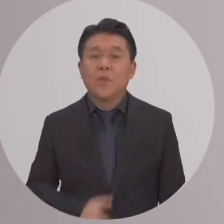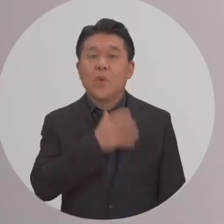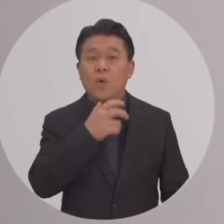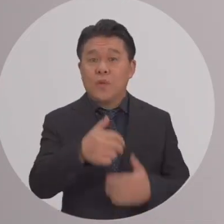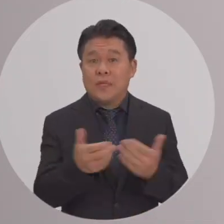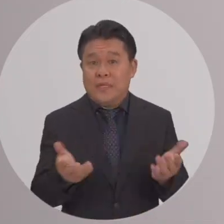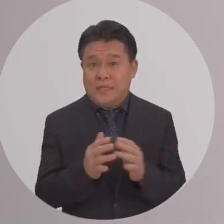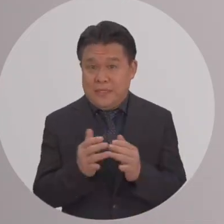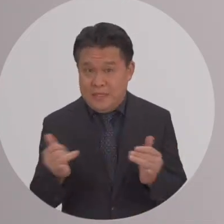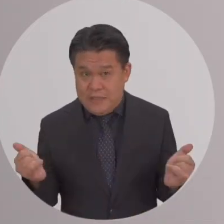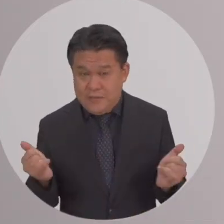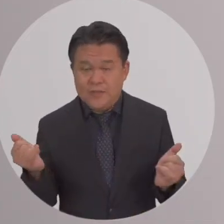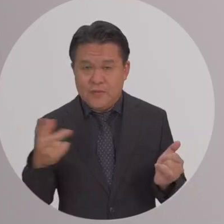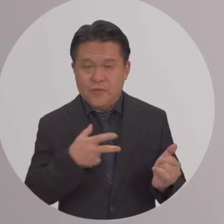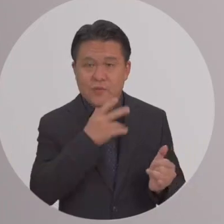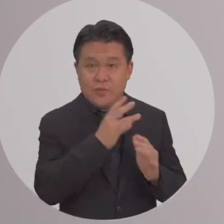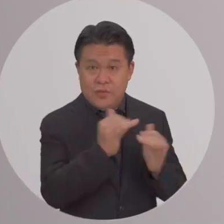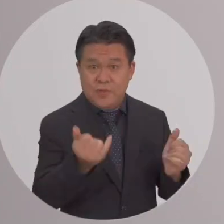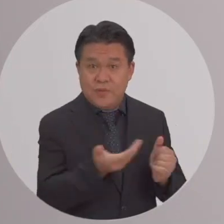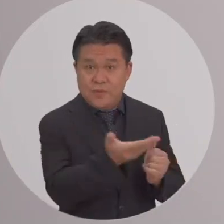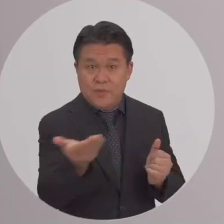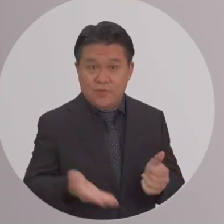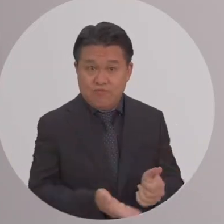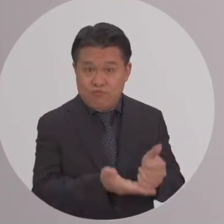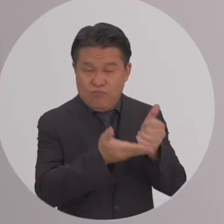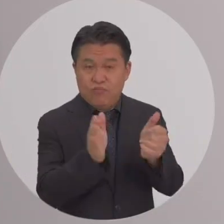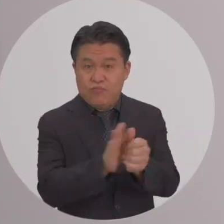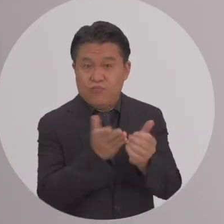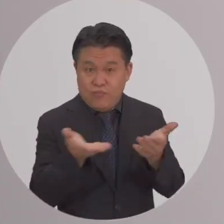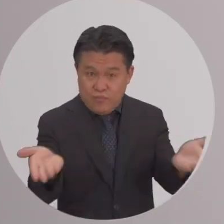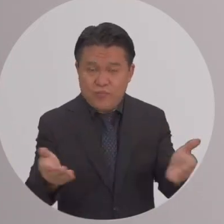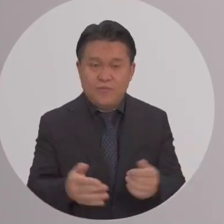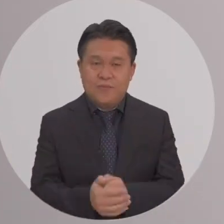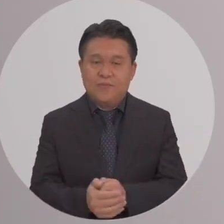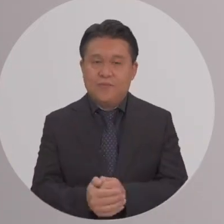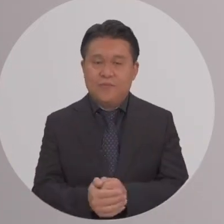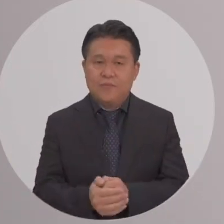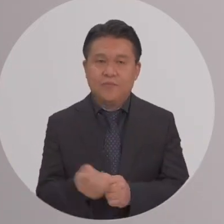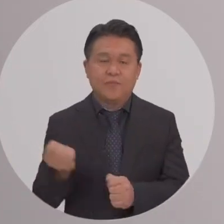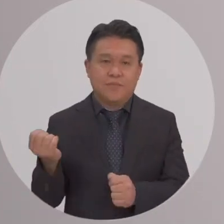요양병원 종사자 및 대상자를 존중하고 배려합니다.